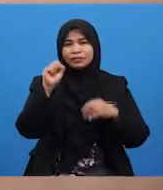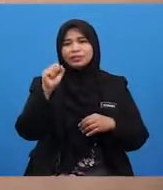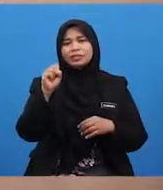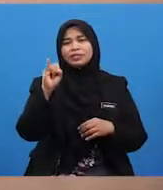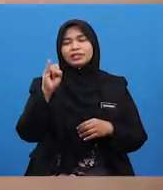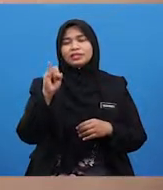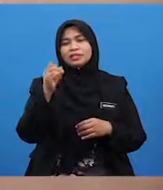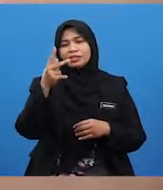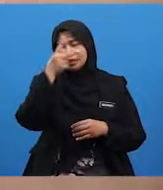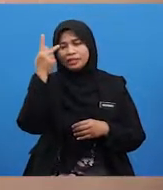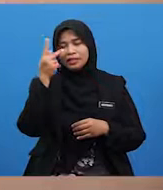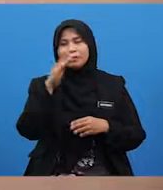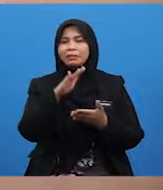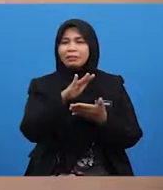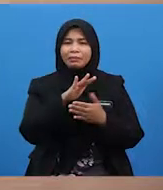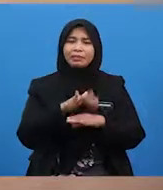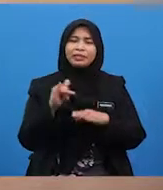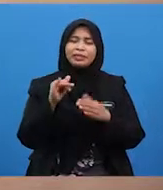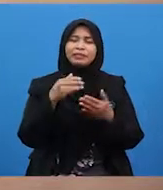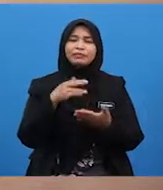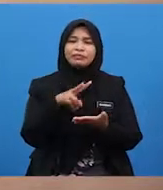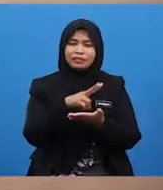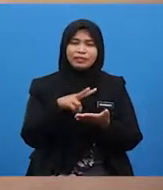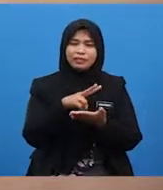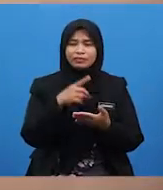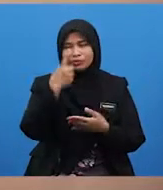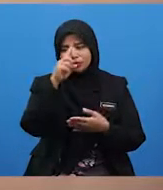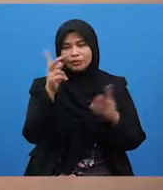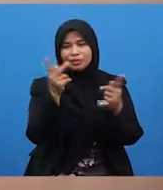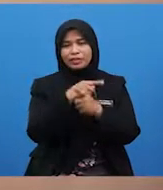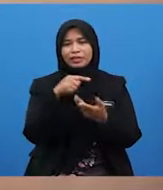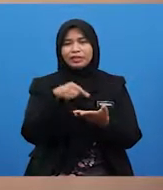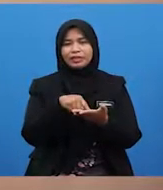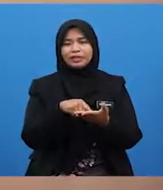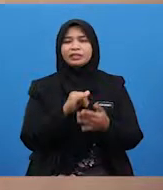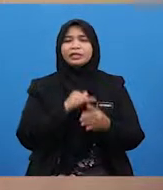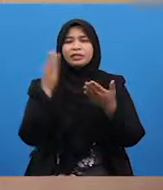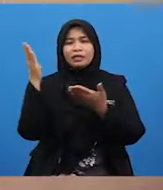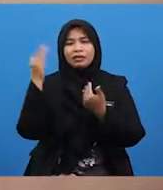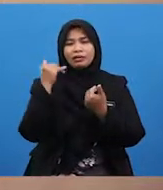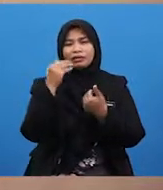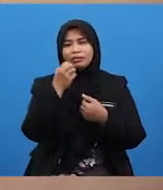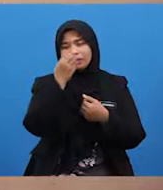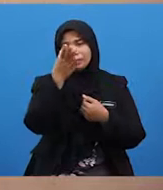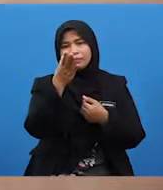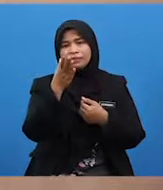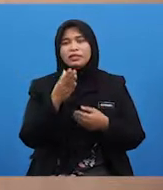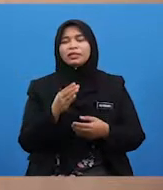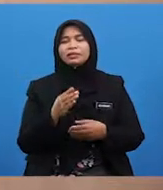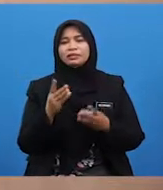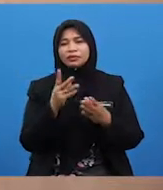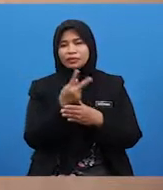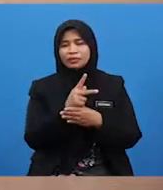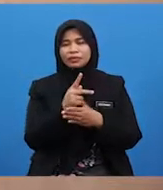membuat panggilan video untuk sesi ini. Saya berharap maklumat yang dikongsikan berguna kepada murid-murid, ya. Jumpa